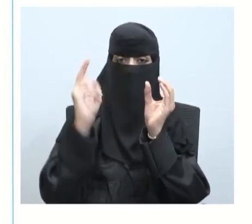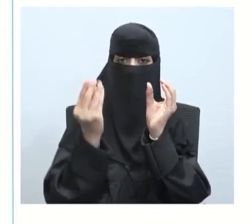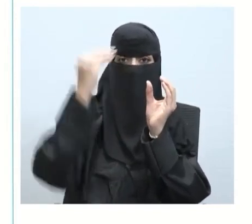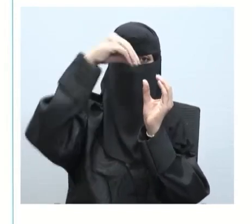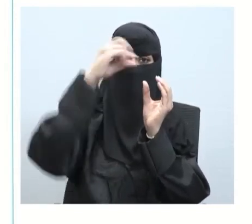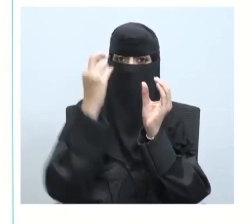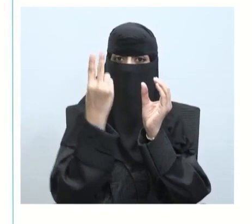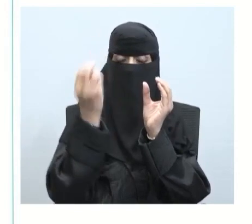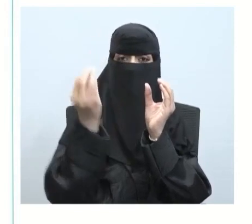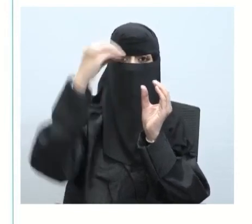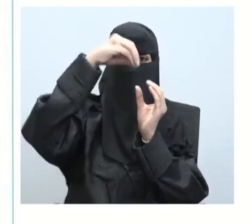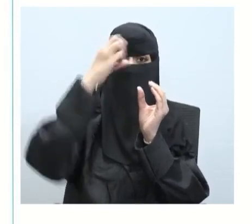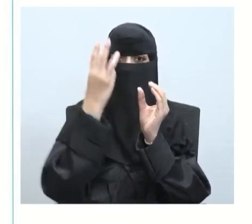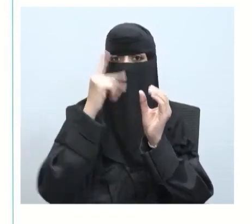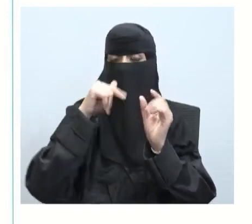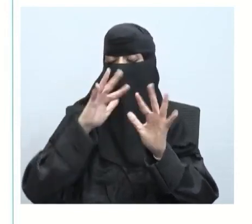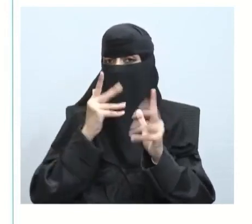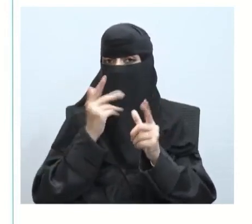الحاوية بالكامل.